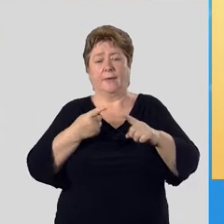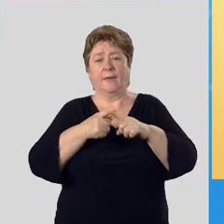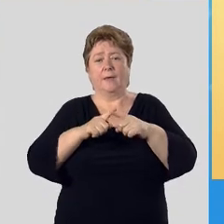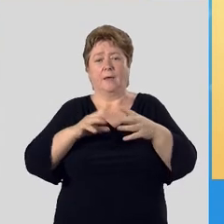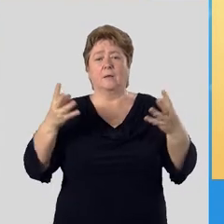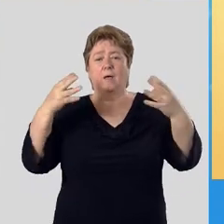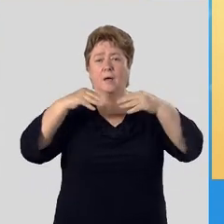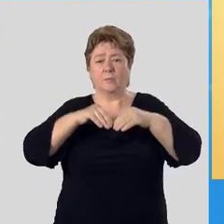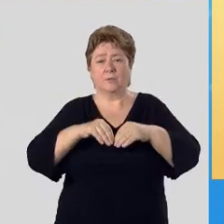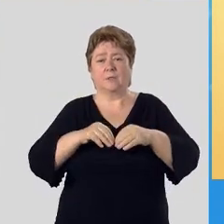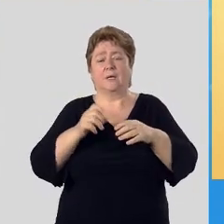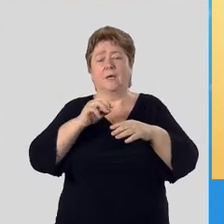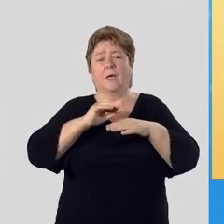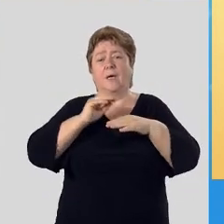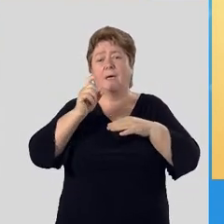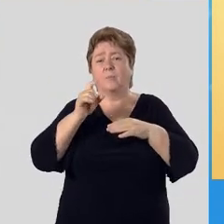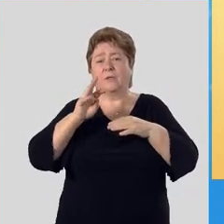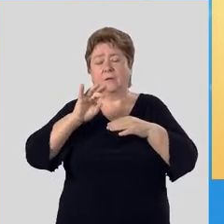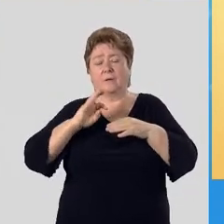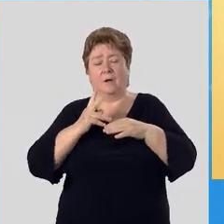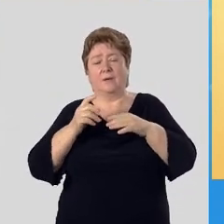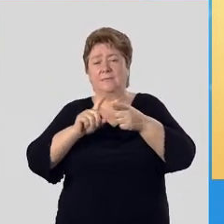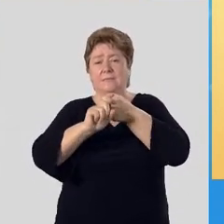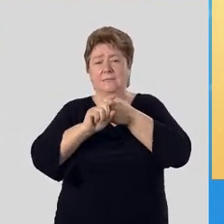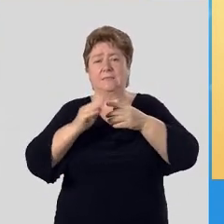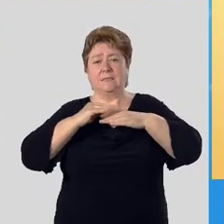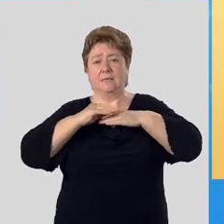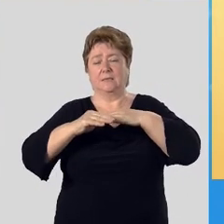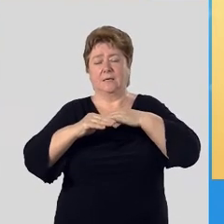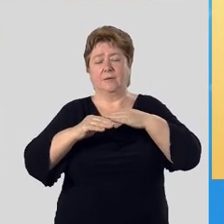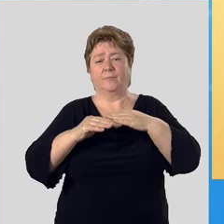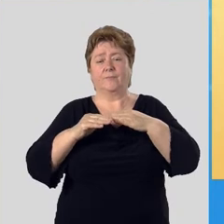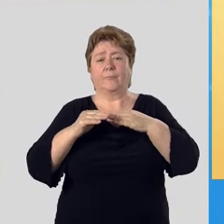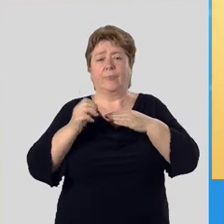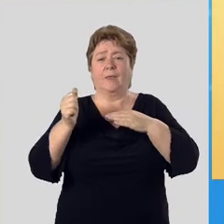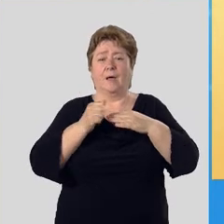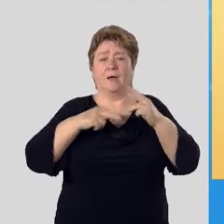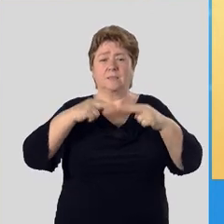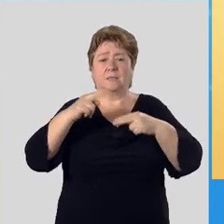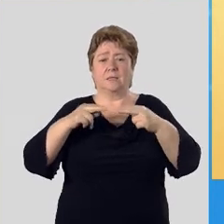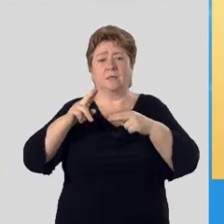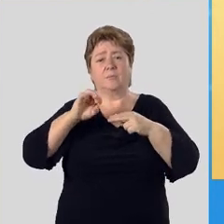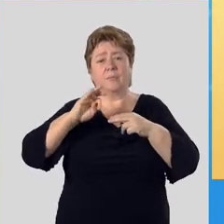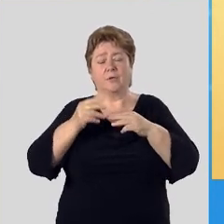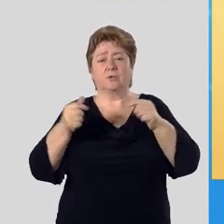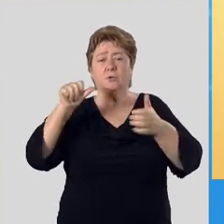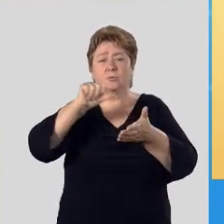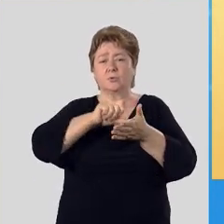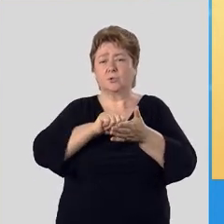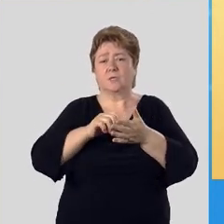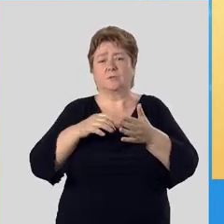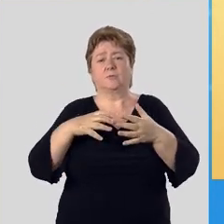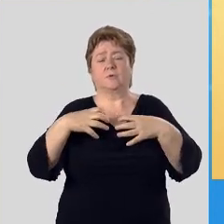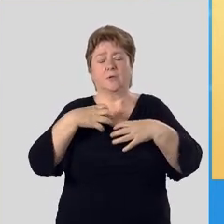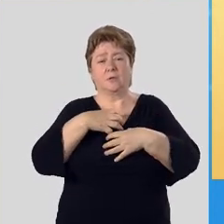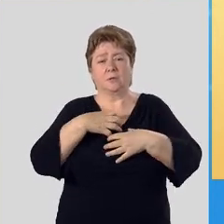это объединение эпителиальной и соединительной ткани. А в строении печени участвуют